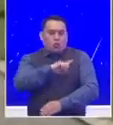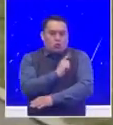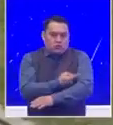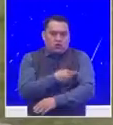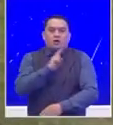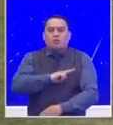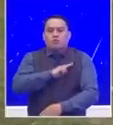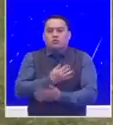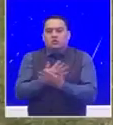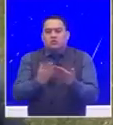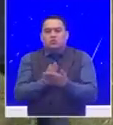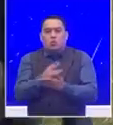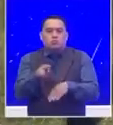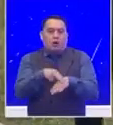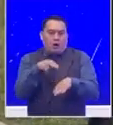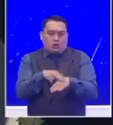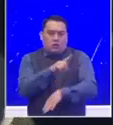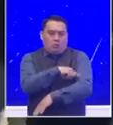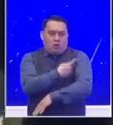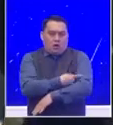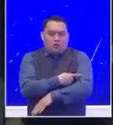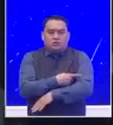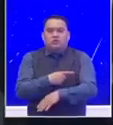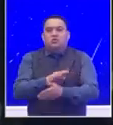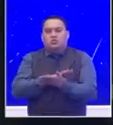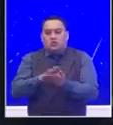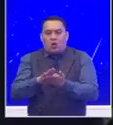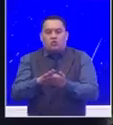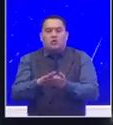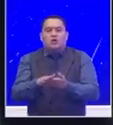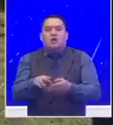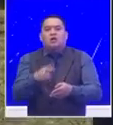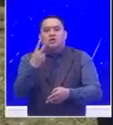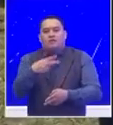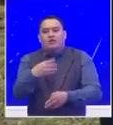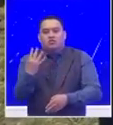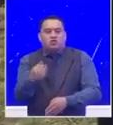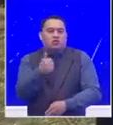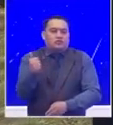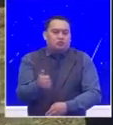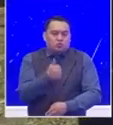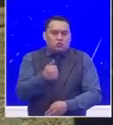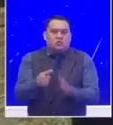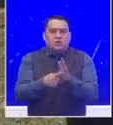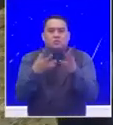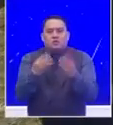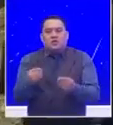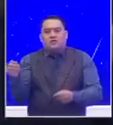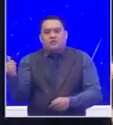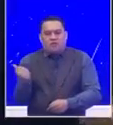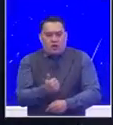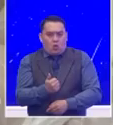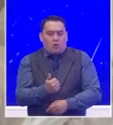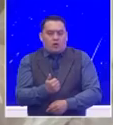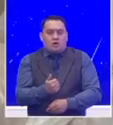работа некоторых служб. Это полицейские, медики и санэпидемиологи. На страже они 24 часа в сутки и 7 дней в неделю.